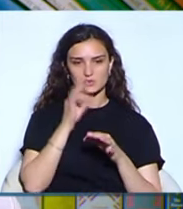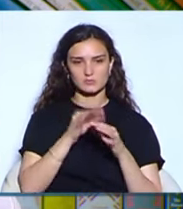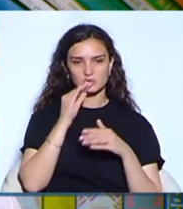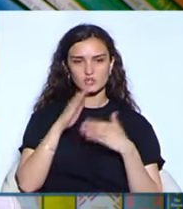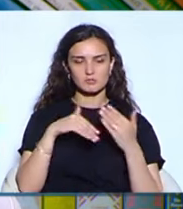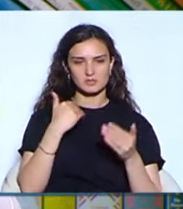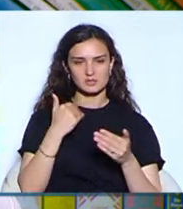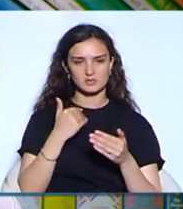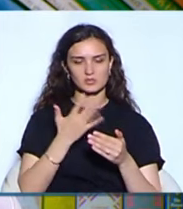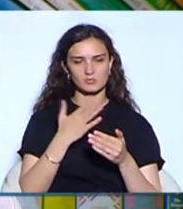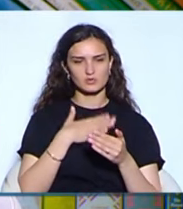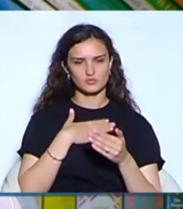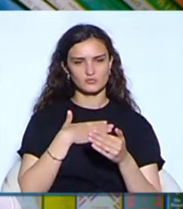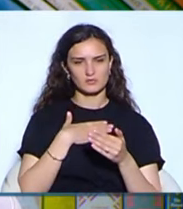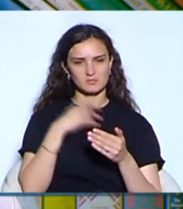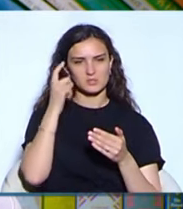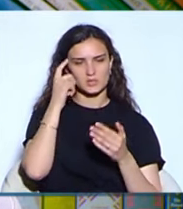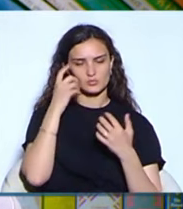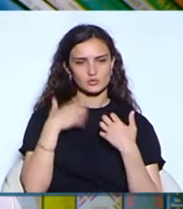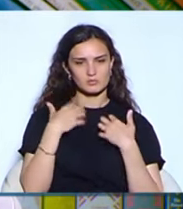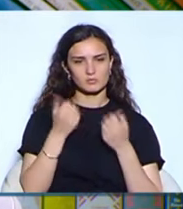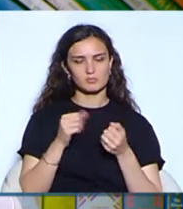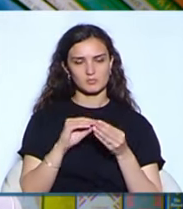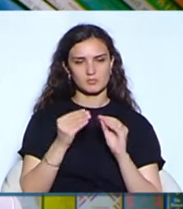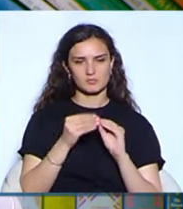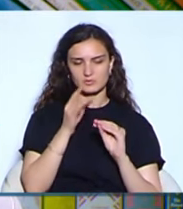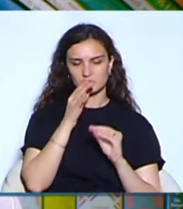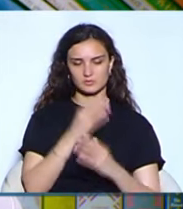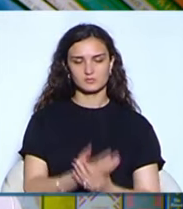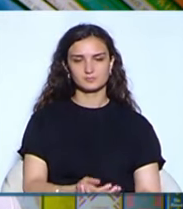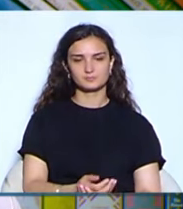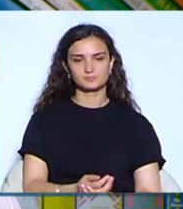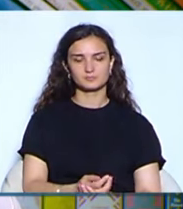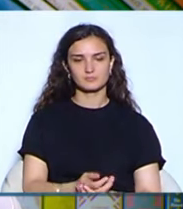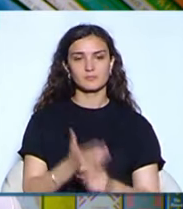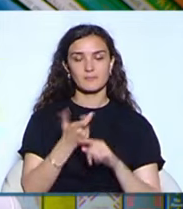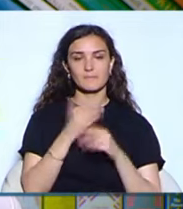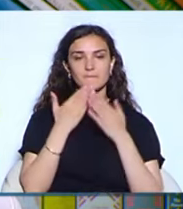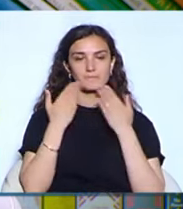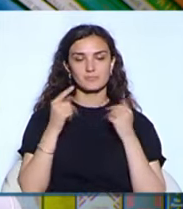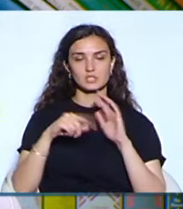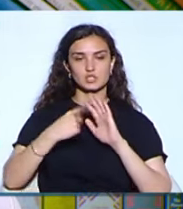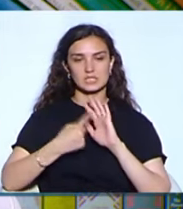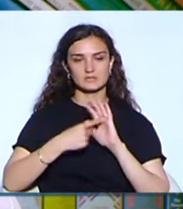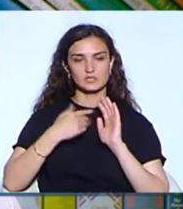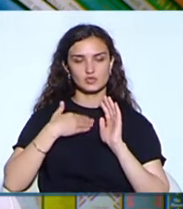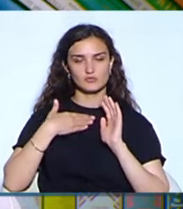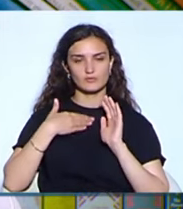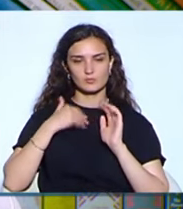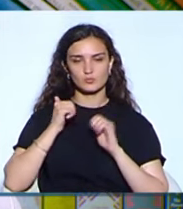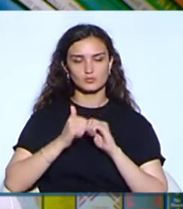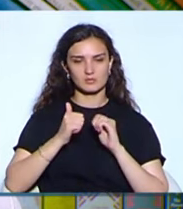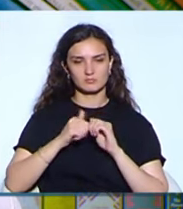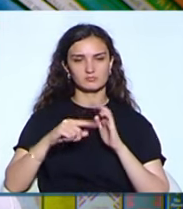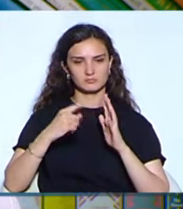იმ ნიშნებზე, რომელსაც ჩვენ ხვდებით მენტალური ჯანმრთელობის პრობლემების დროს. ძალიან მარტივად, იცი, და აი ამ შეკითხვას ჩვენ ვსვამთ